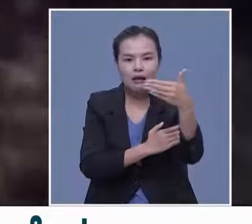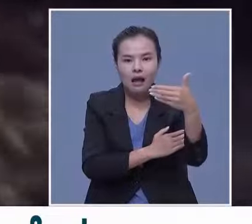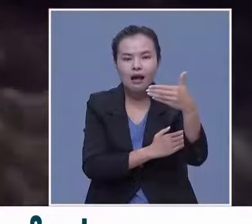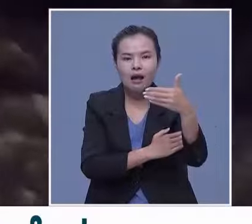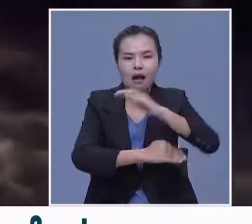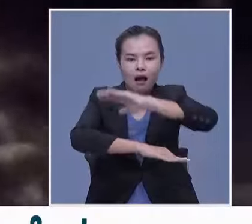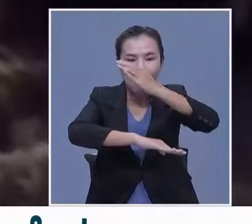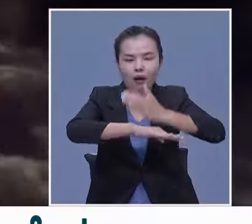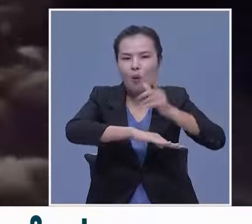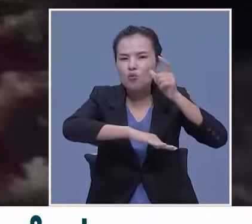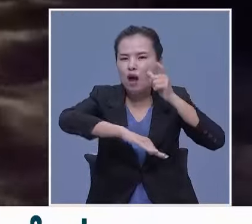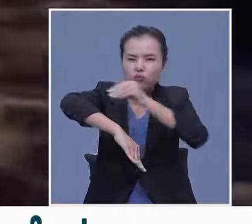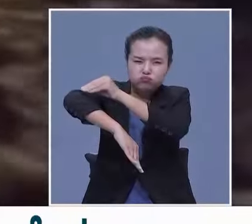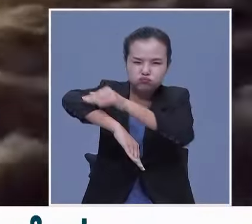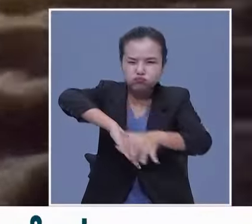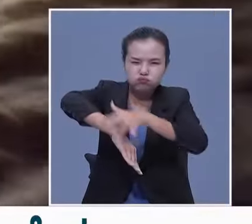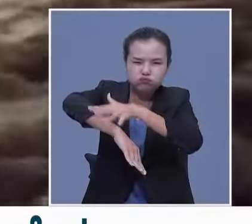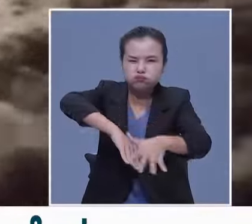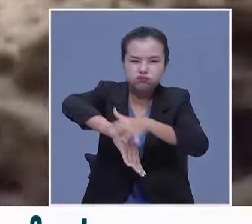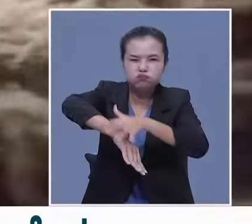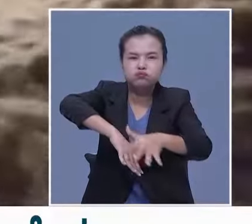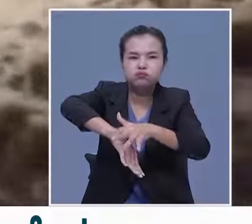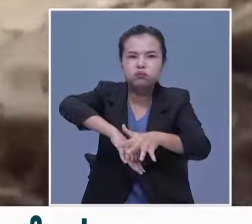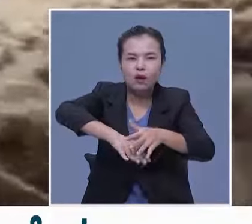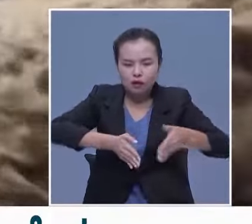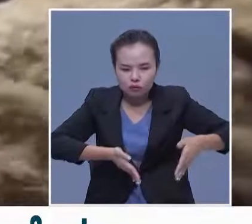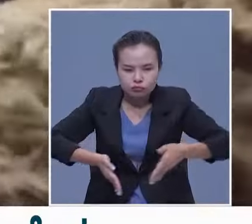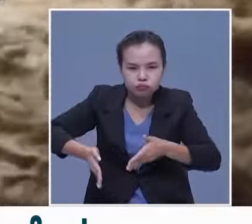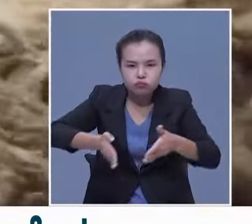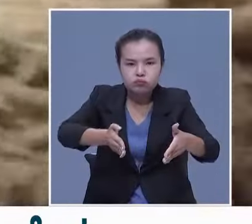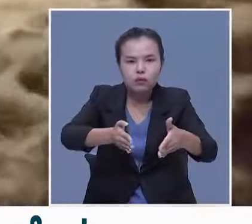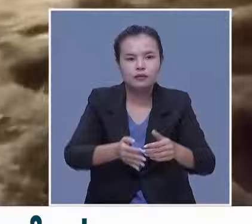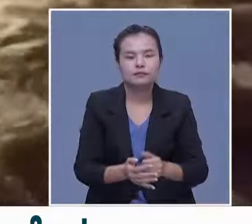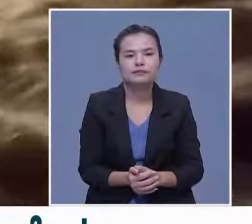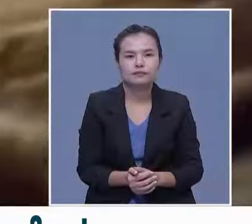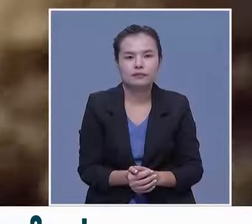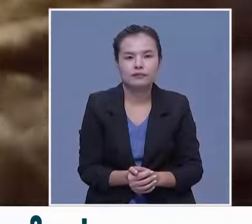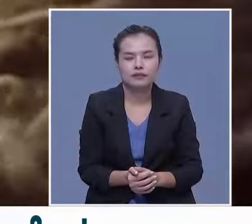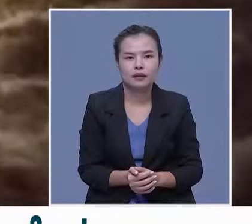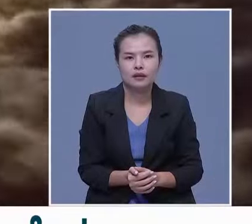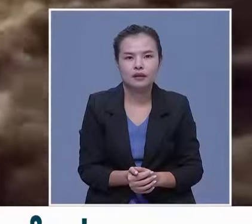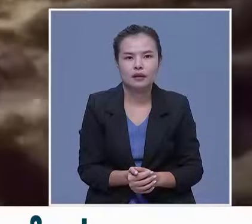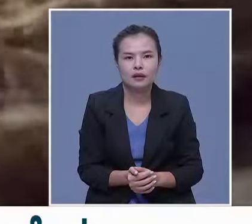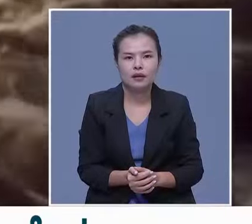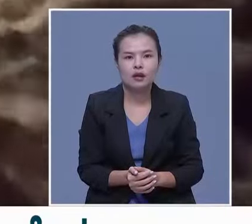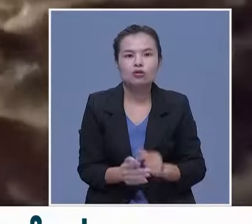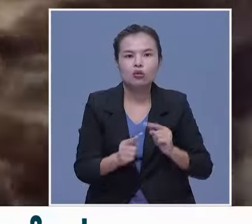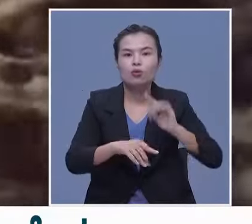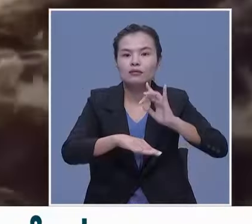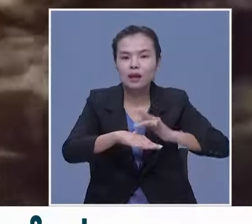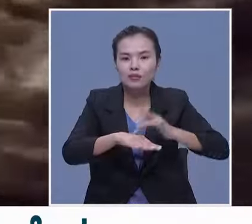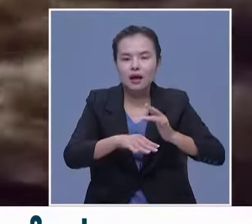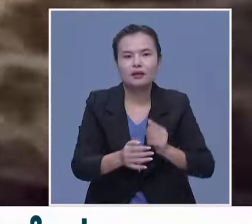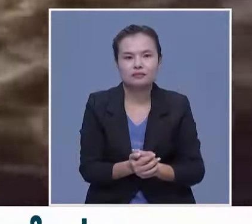ค่ะไหลหลากลงมาลงน้ำตะคล้อนะคะที่ตำบลบุกฝ้ายมาตามคลองธรรมชาติแก่ง